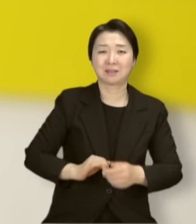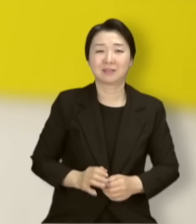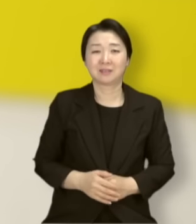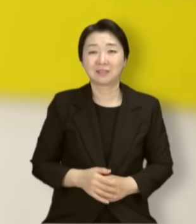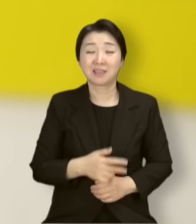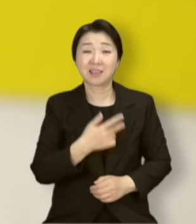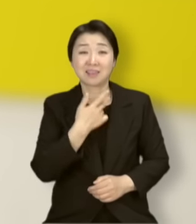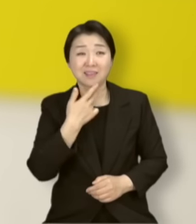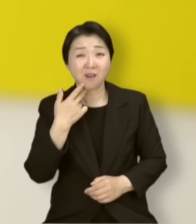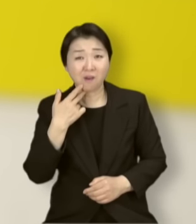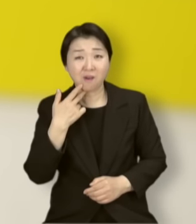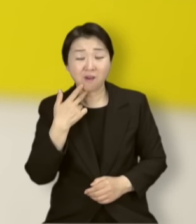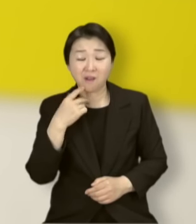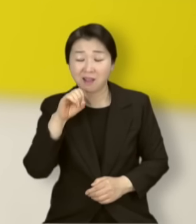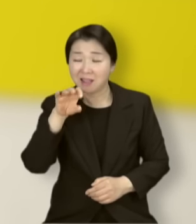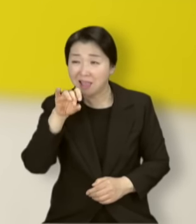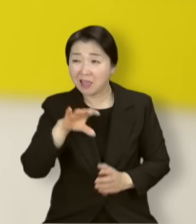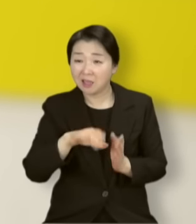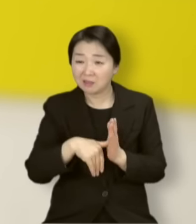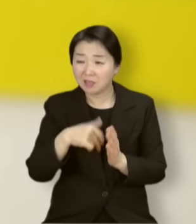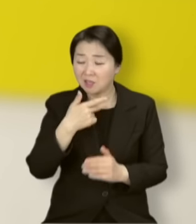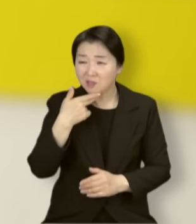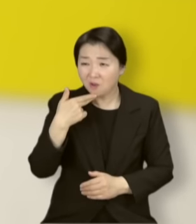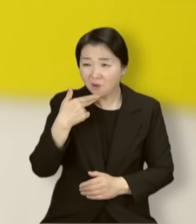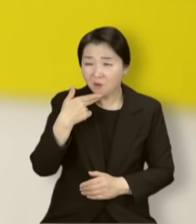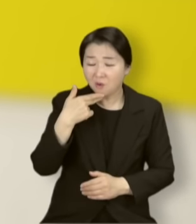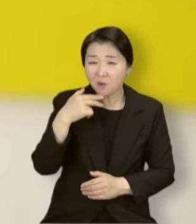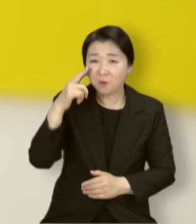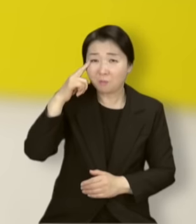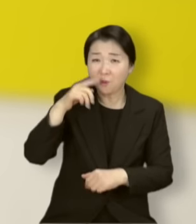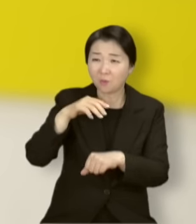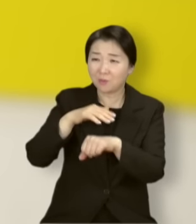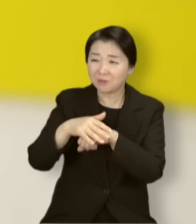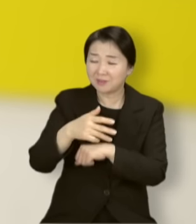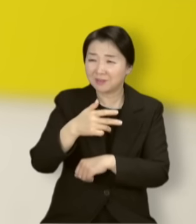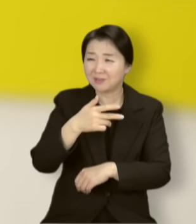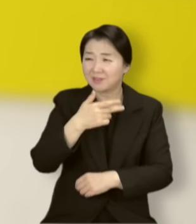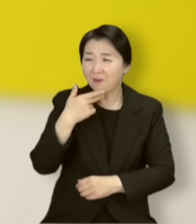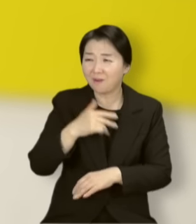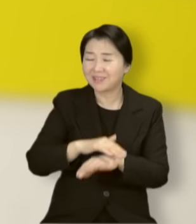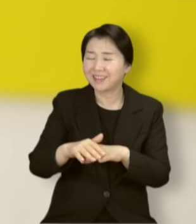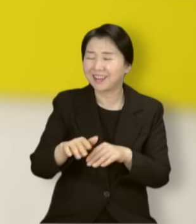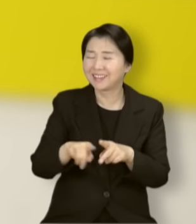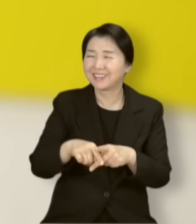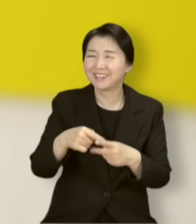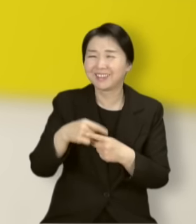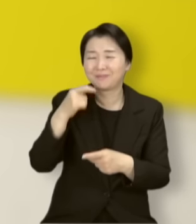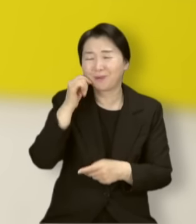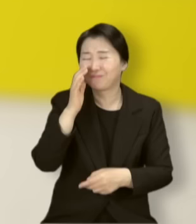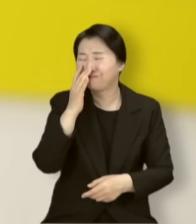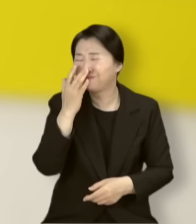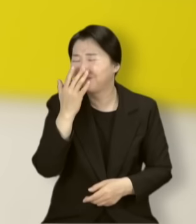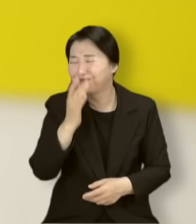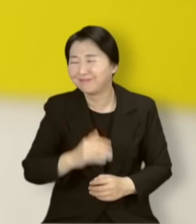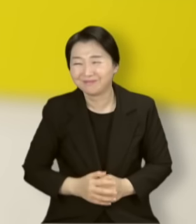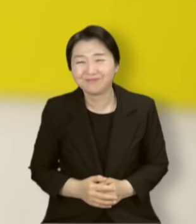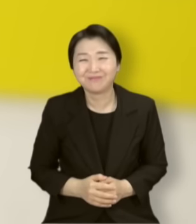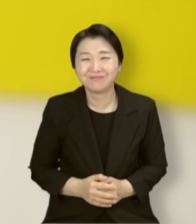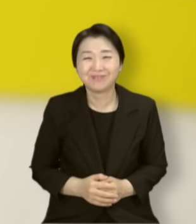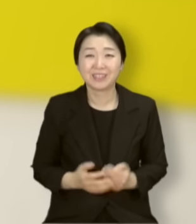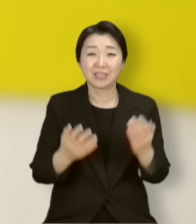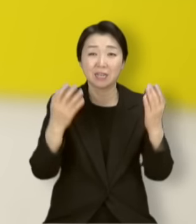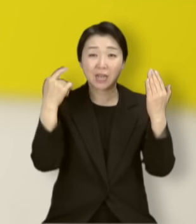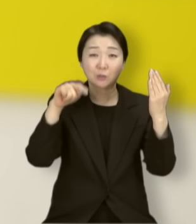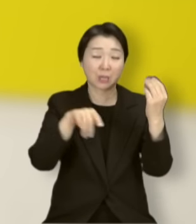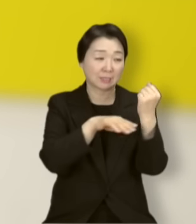하면 그 영어는 몽골식 영어인지 알아듣기가 어렵고 네. 근데 뭐 학교에서 어떤 기준이